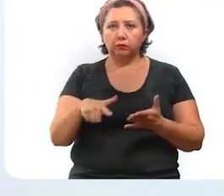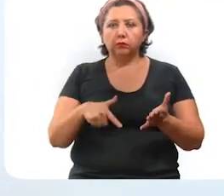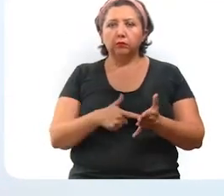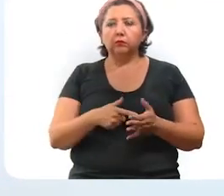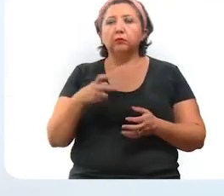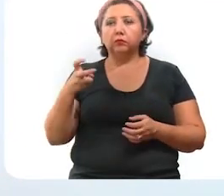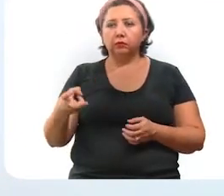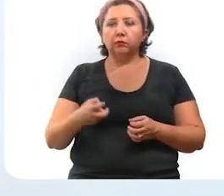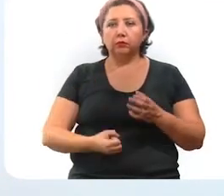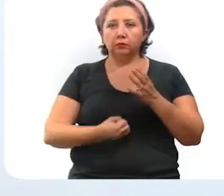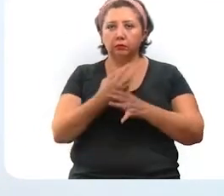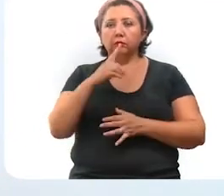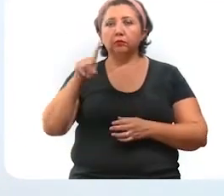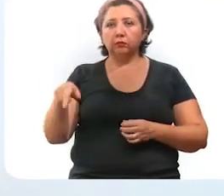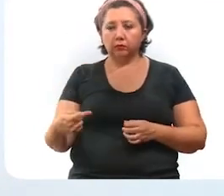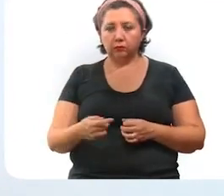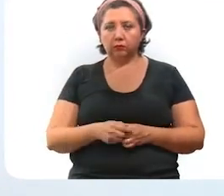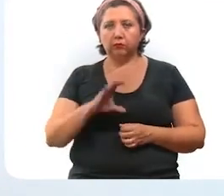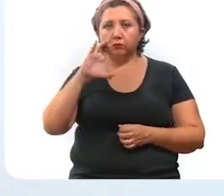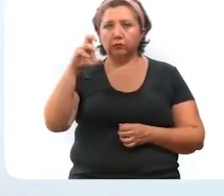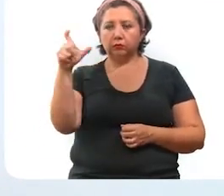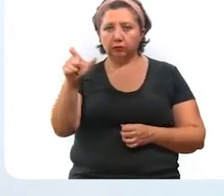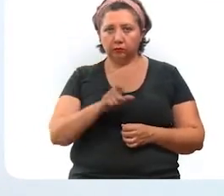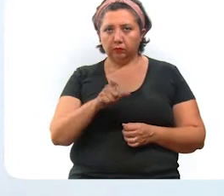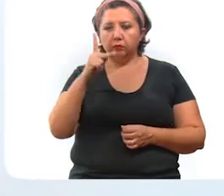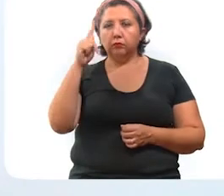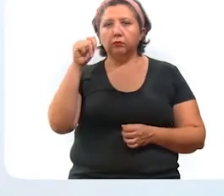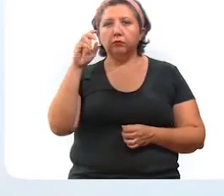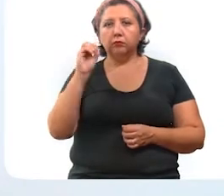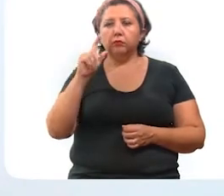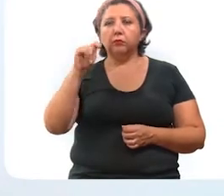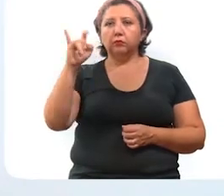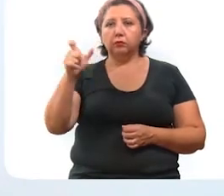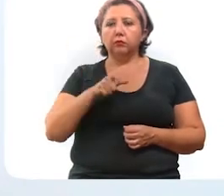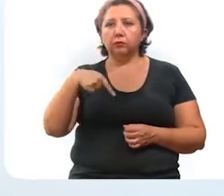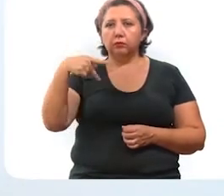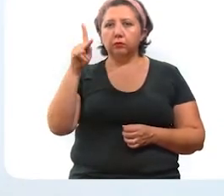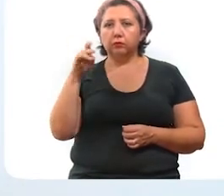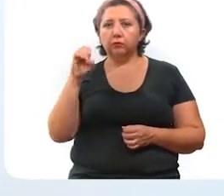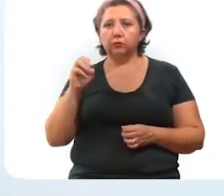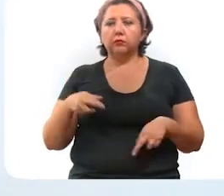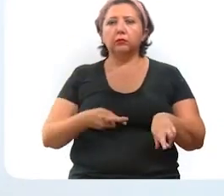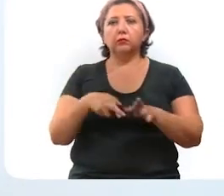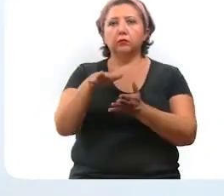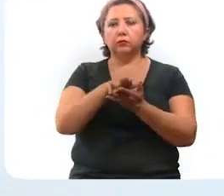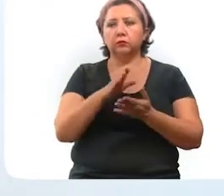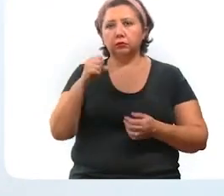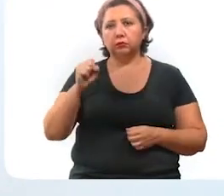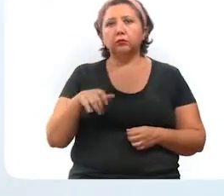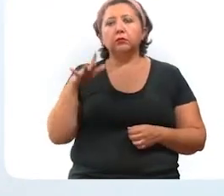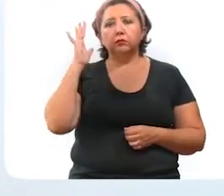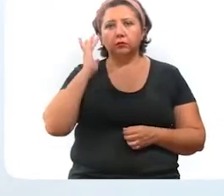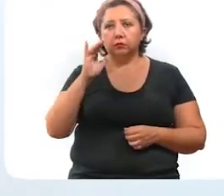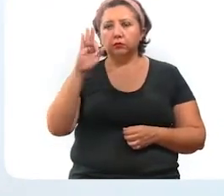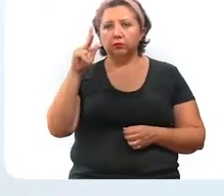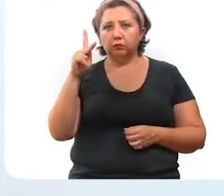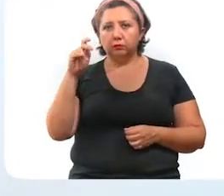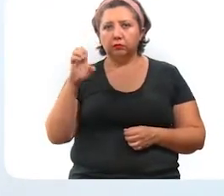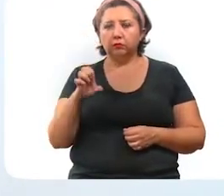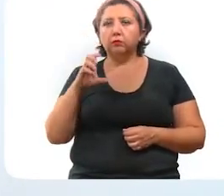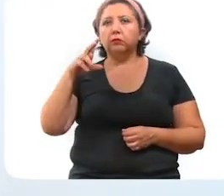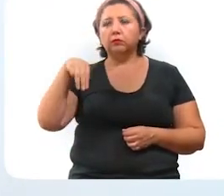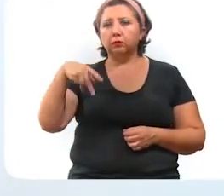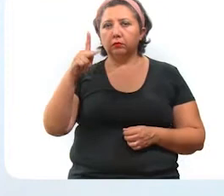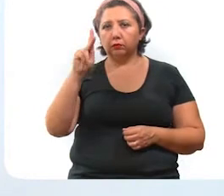te yeetel kanta mayek. Peel tangeskatzabak tershmasakil lehvaku nao, tealuk jalanil tox olalitelo teal kuchkabalo. Teak mul meyaj ichilu jalachilu melyugatán,